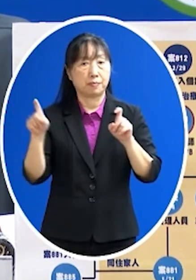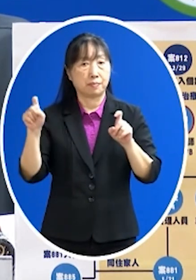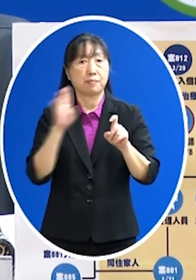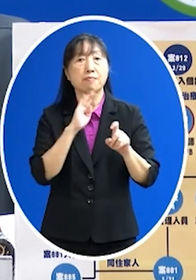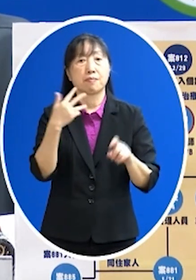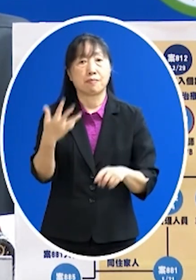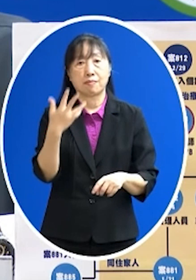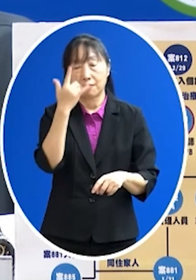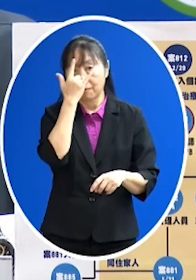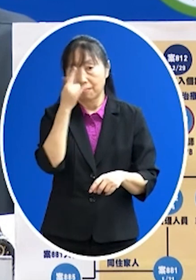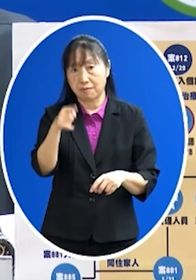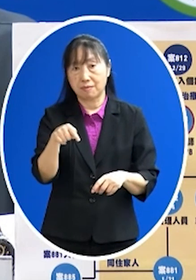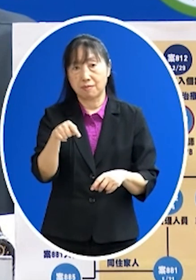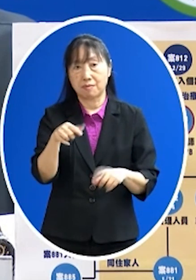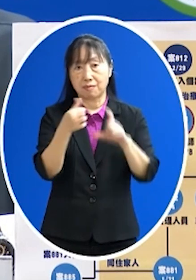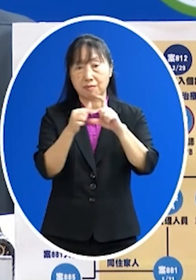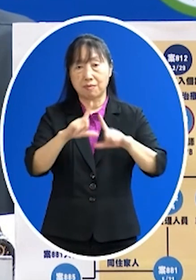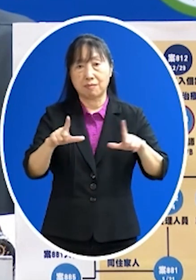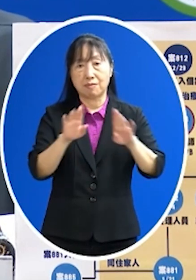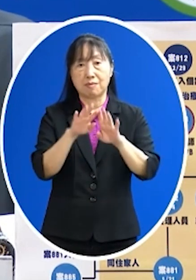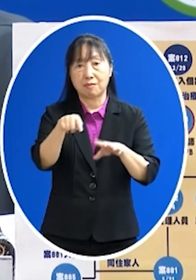大南市场，那